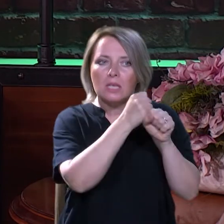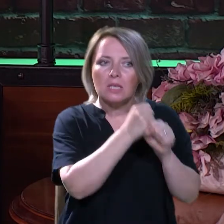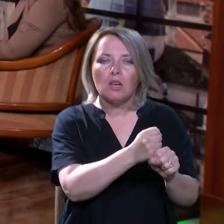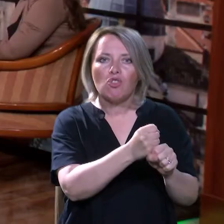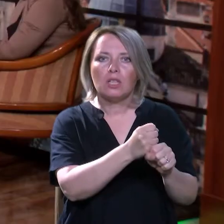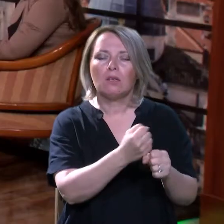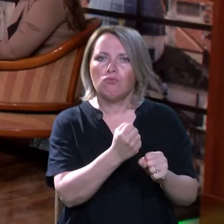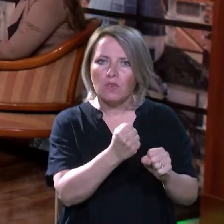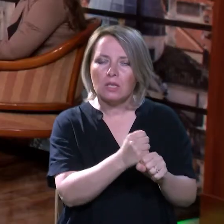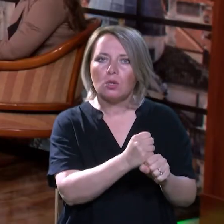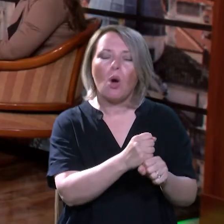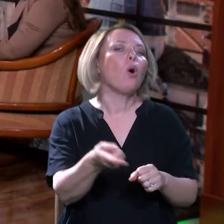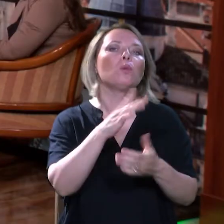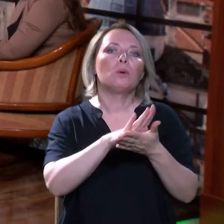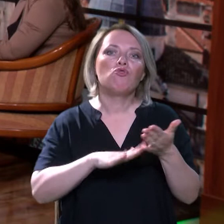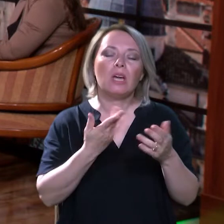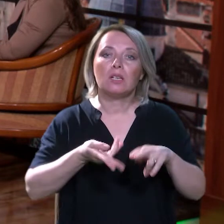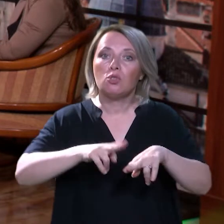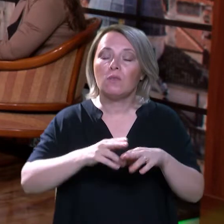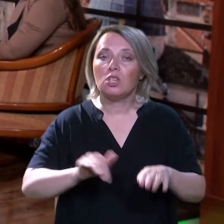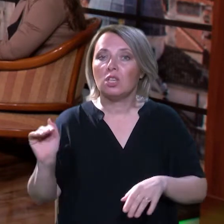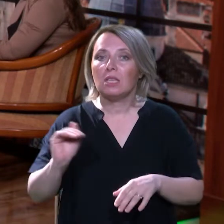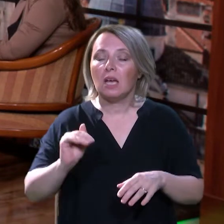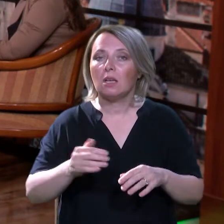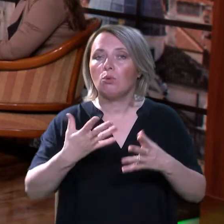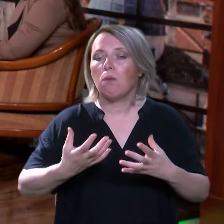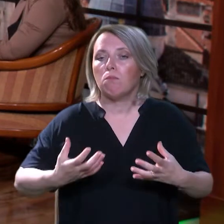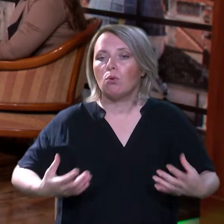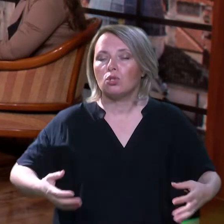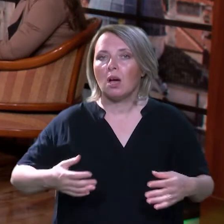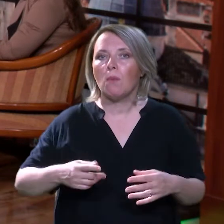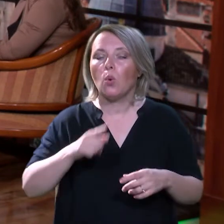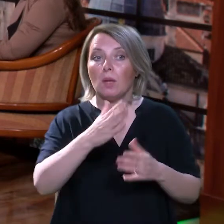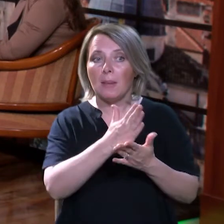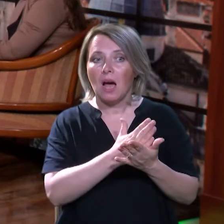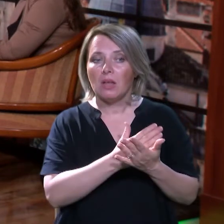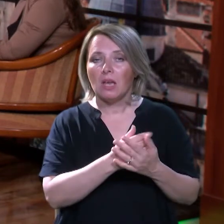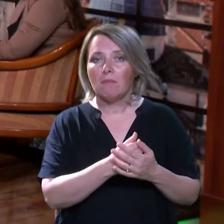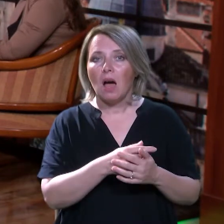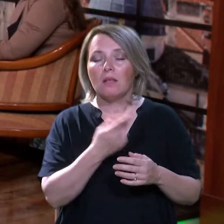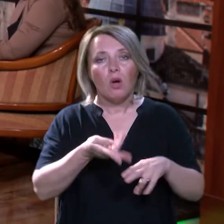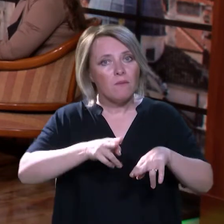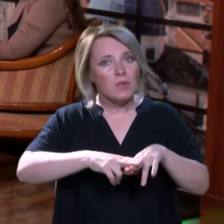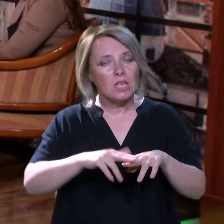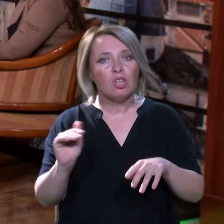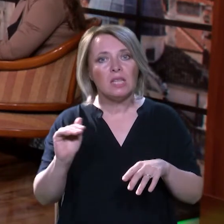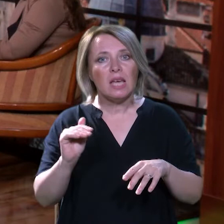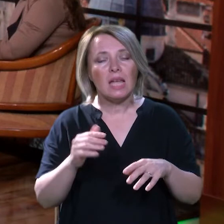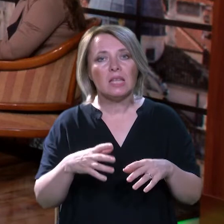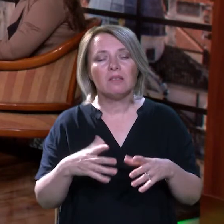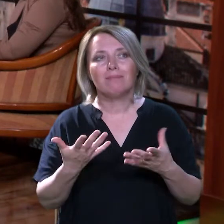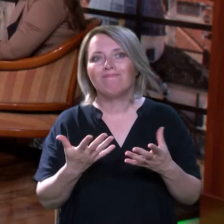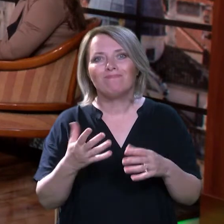dosljedno od početka. Jer zapravo što više djetetu idemo popuštati u tim pravilima, to više on ne